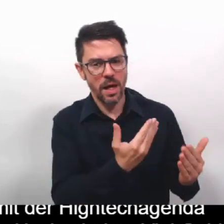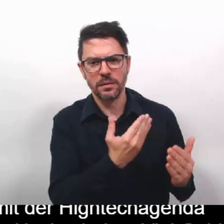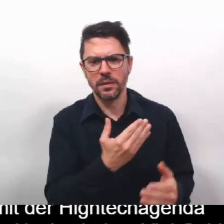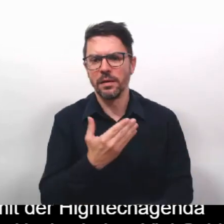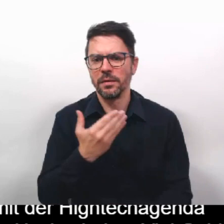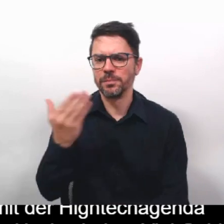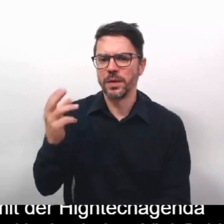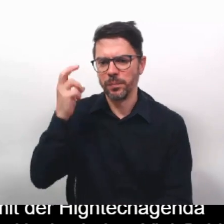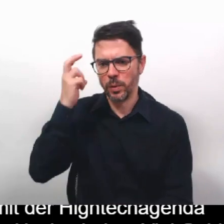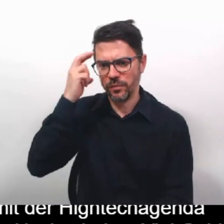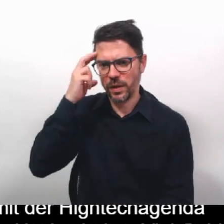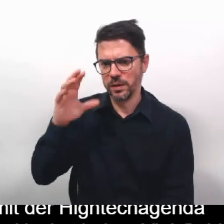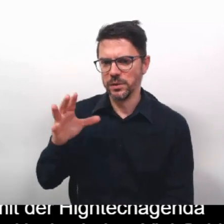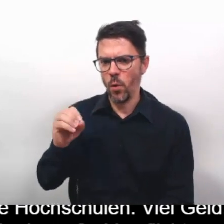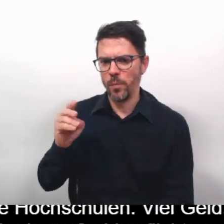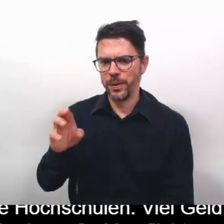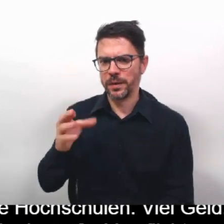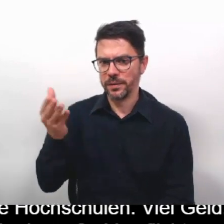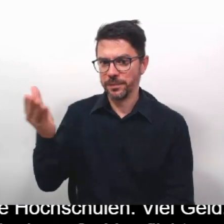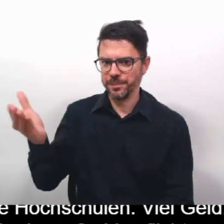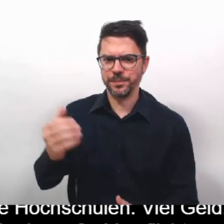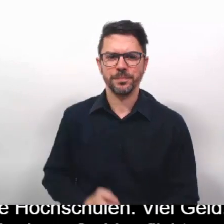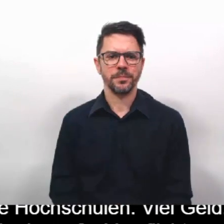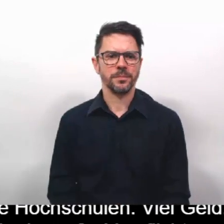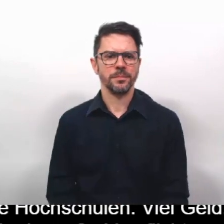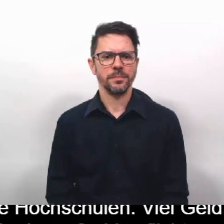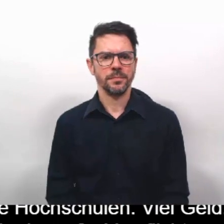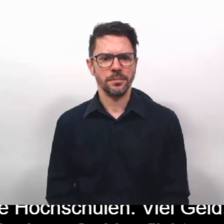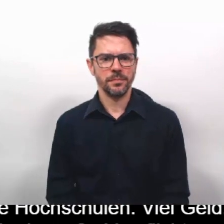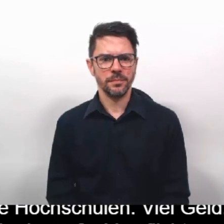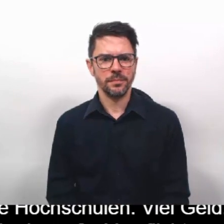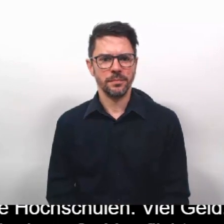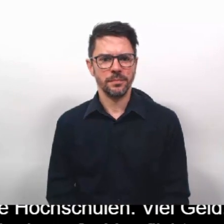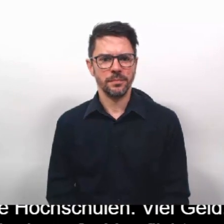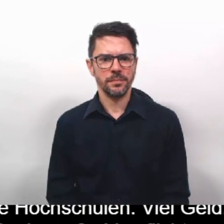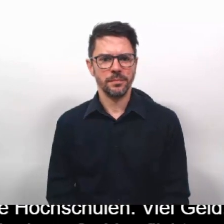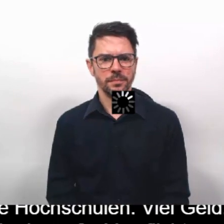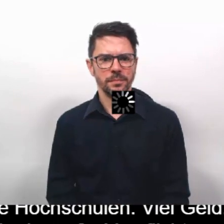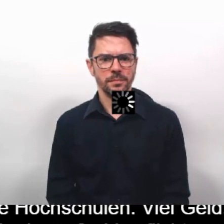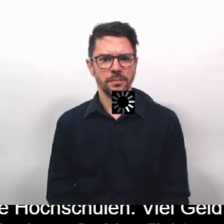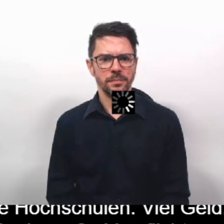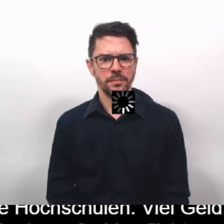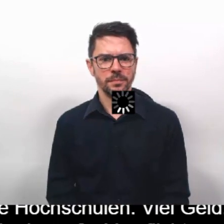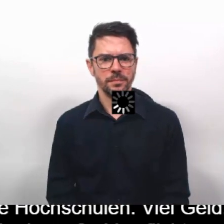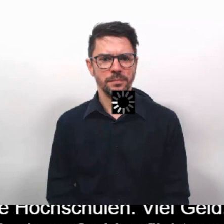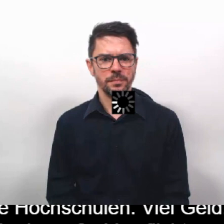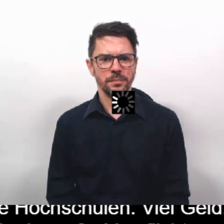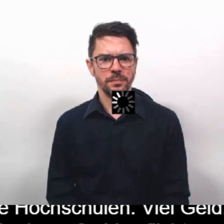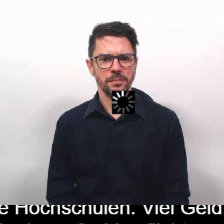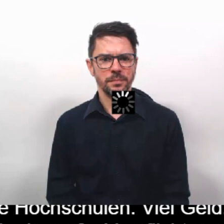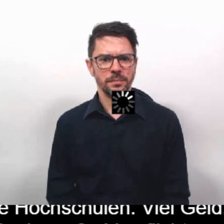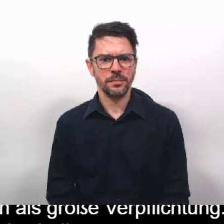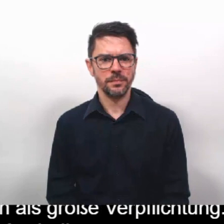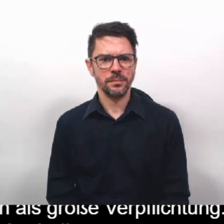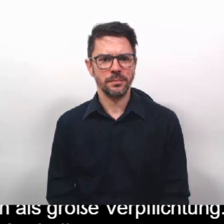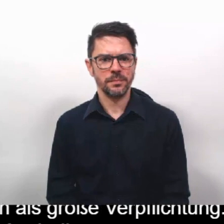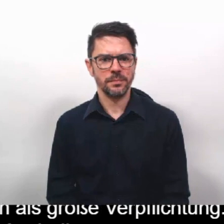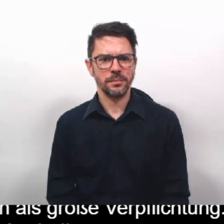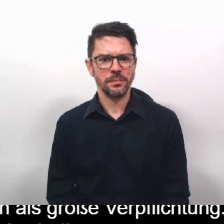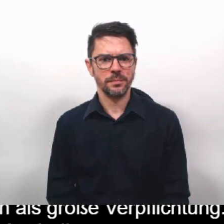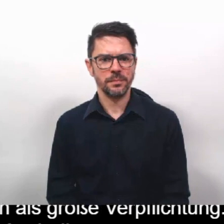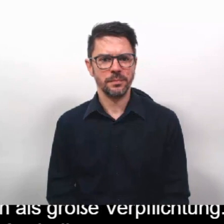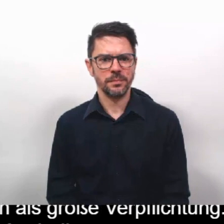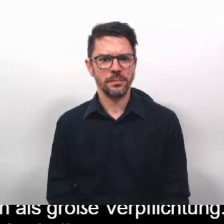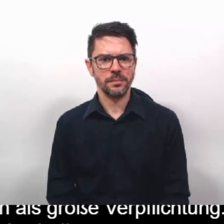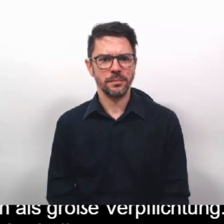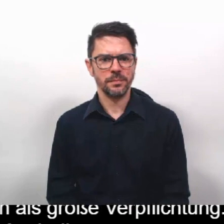welches Innovationen fördert und einen Rahmen schafft, damit wir bundesweit und international in der Champions League spielen